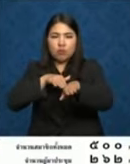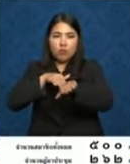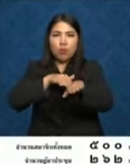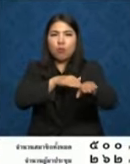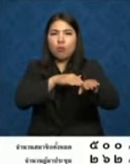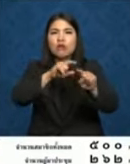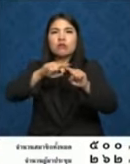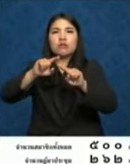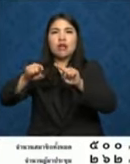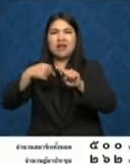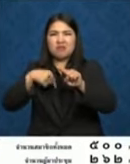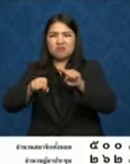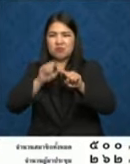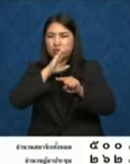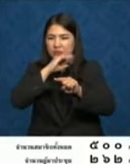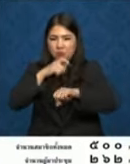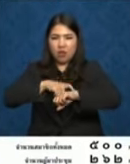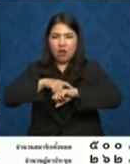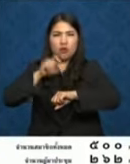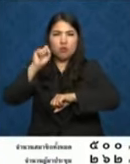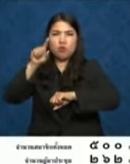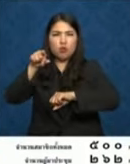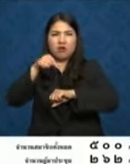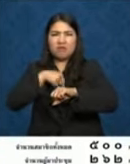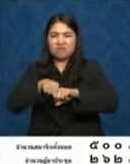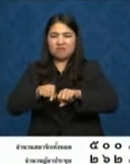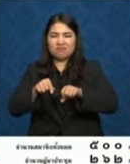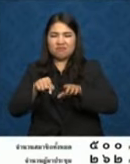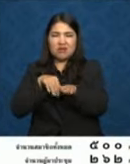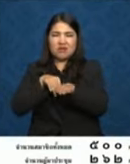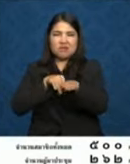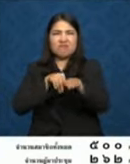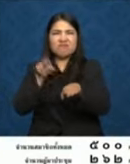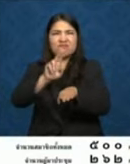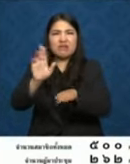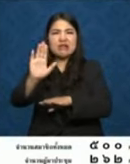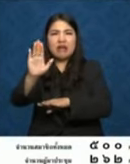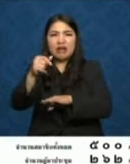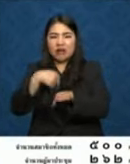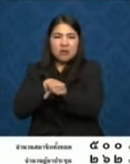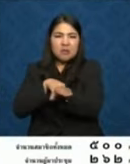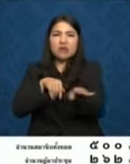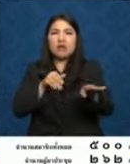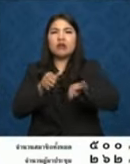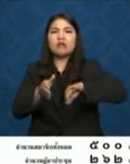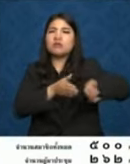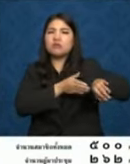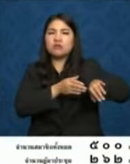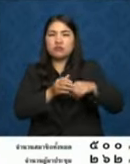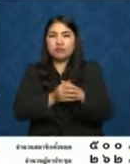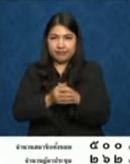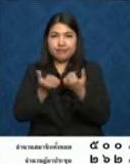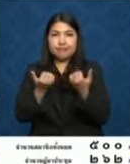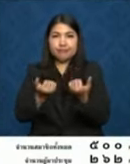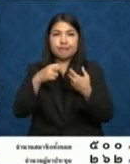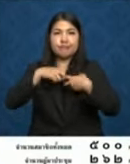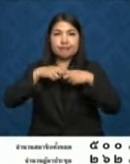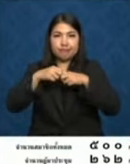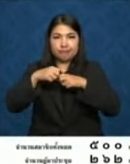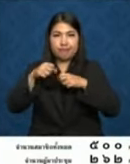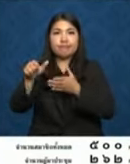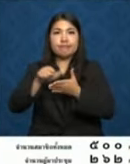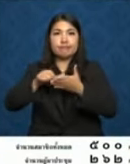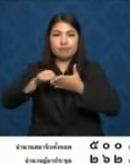วนนั้นขอให้หลีกเลี่ยงใช้พื้นที่แห่งนี้ครับในการแก้ไขระยะยาวมีหลายท่าน